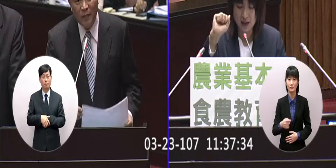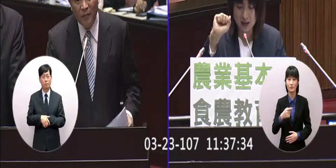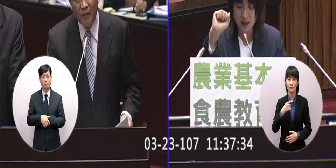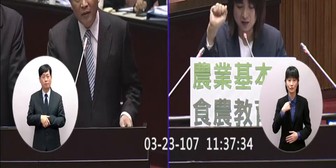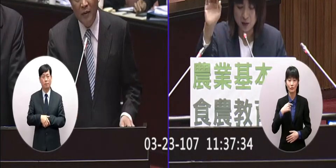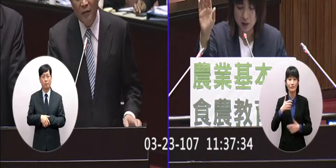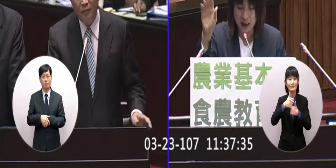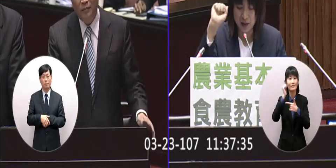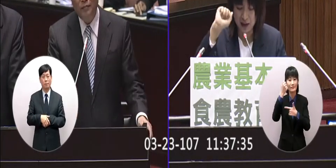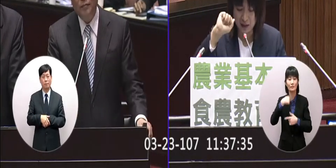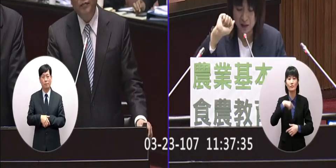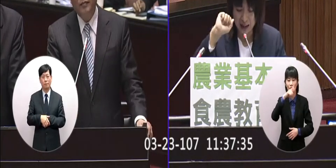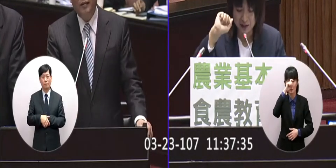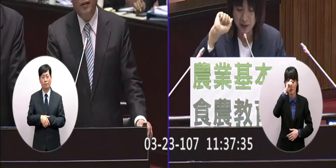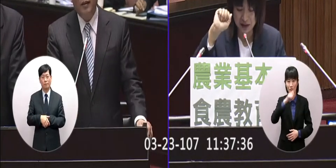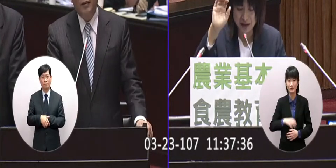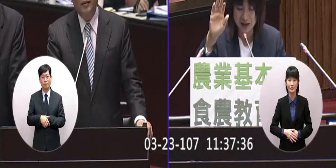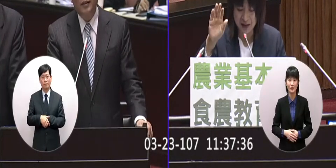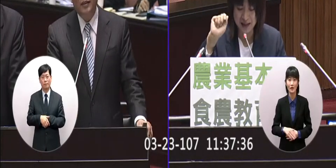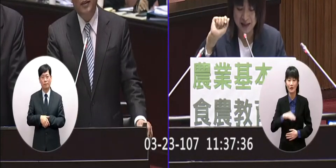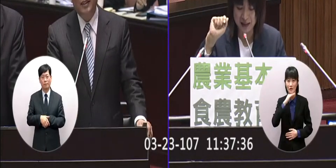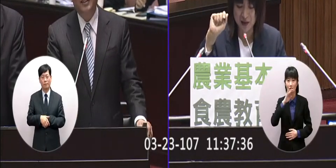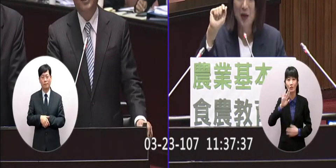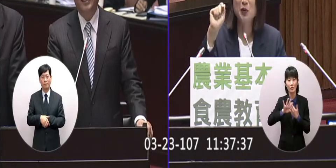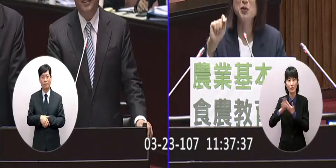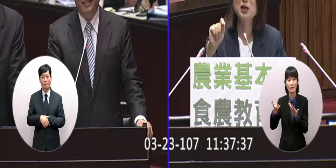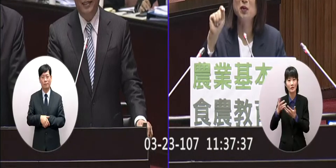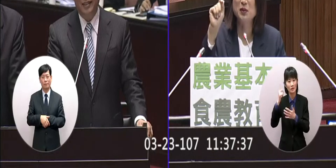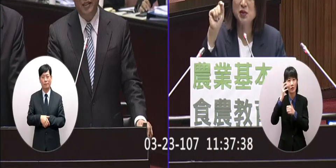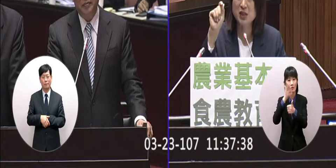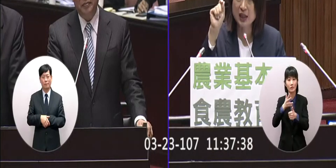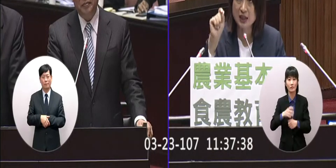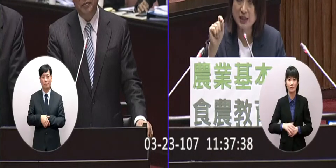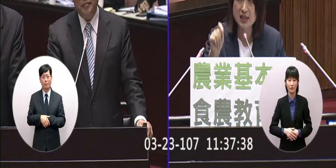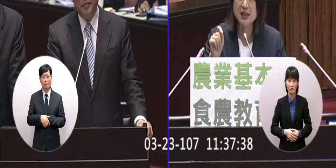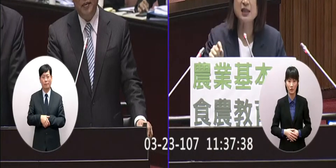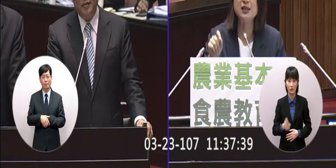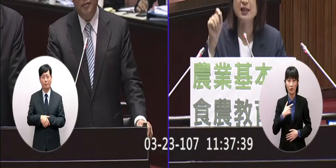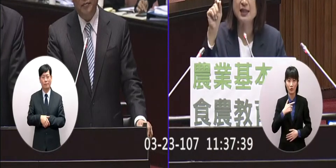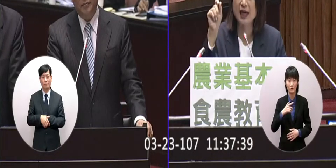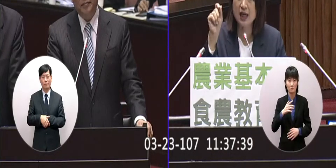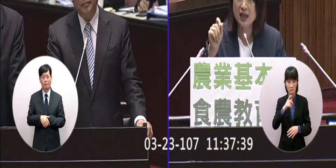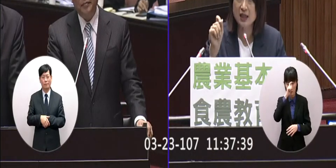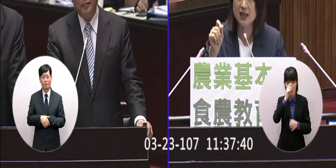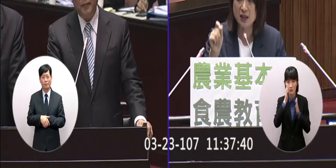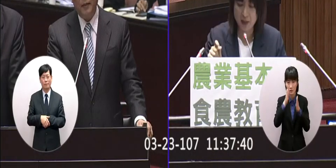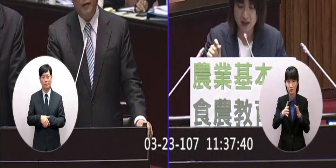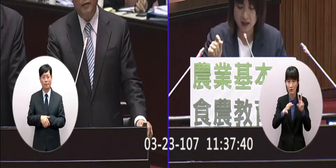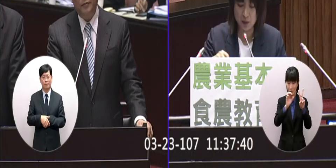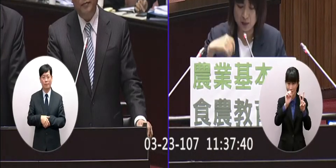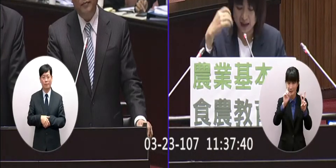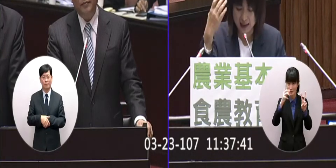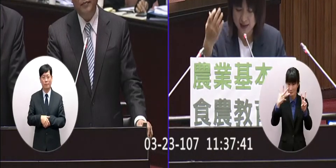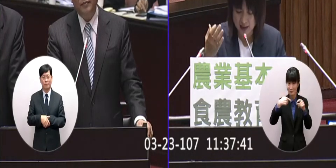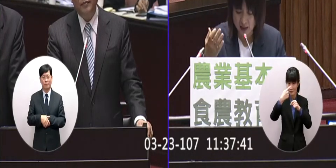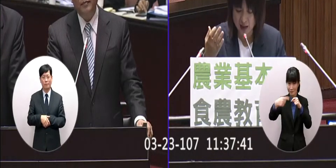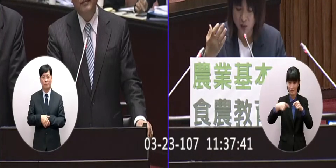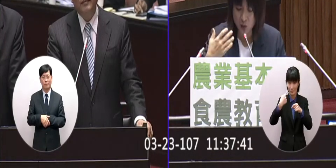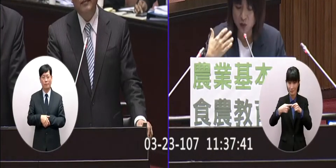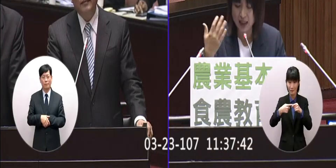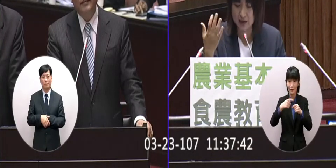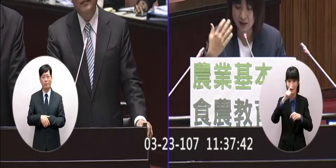做一个建议好了，因为我待会还有我们南投的事情要请教。我觉得我们就是很谨慎的，在2018年，我们